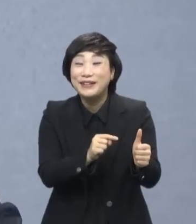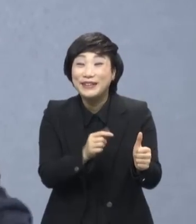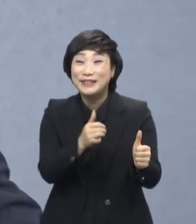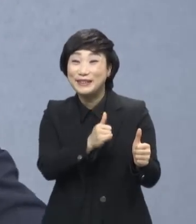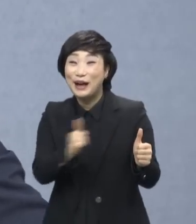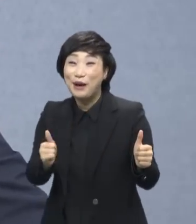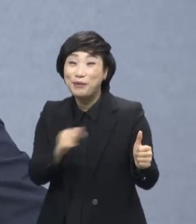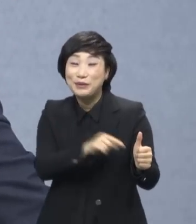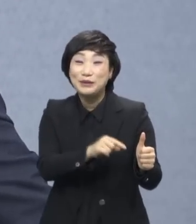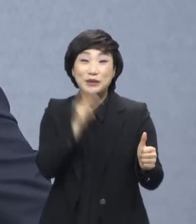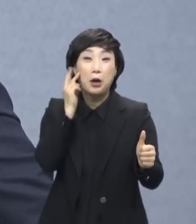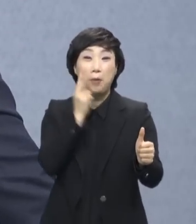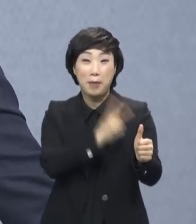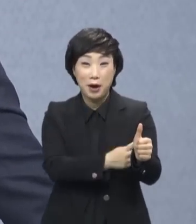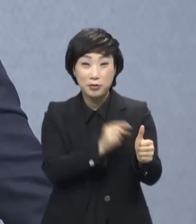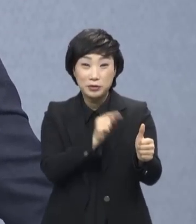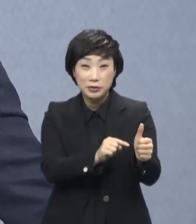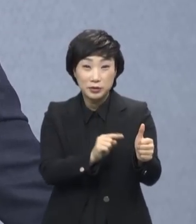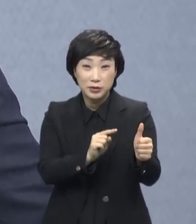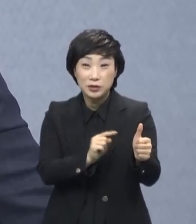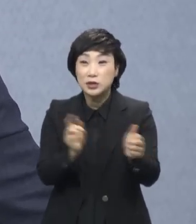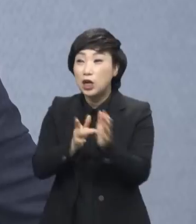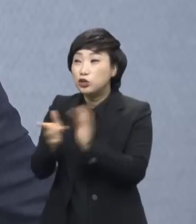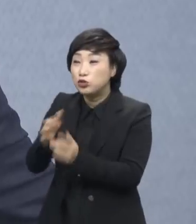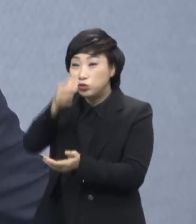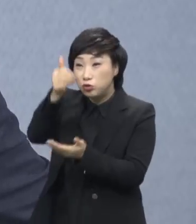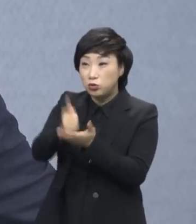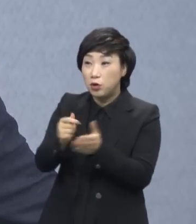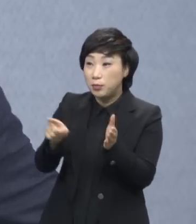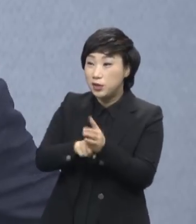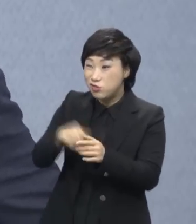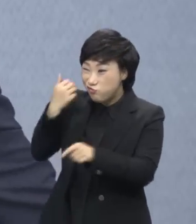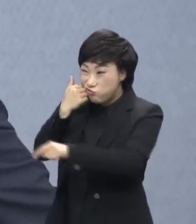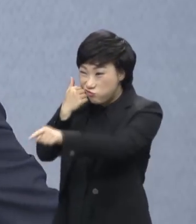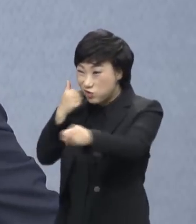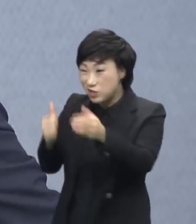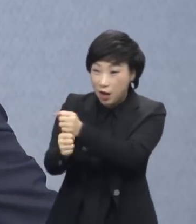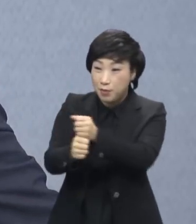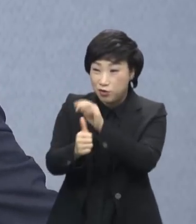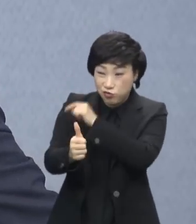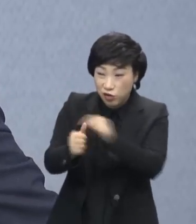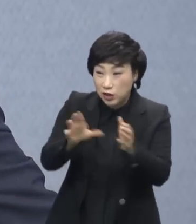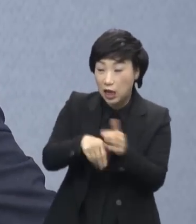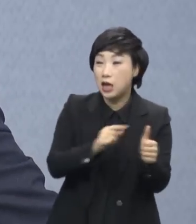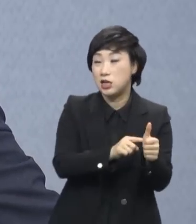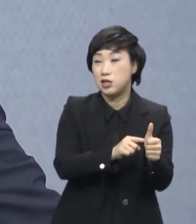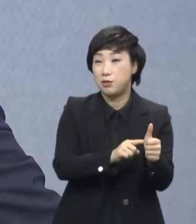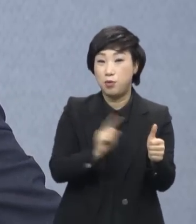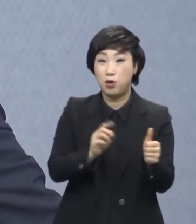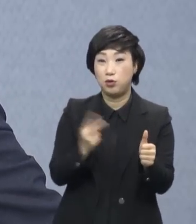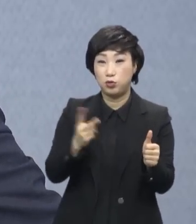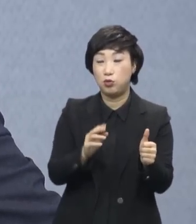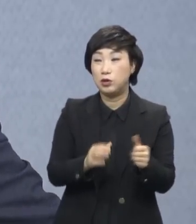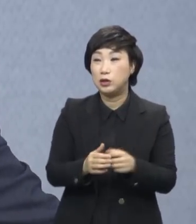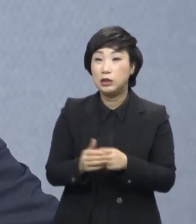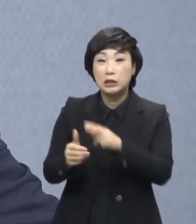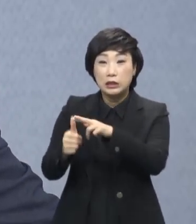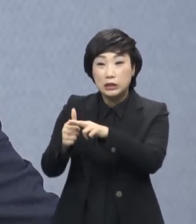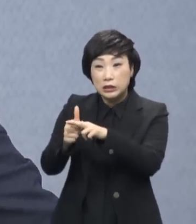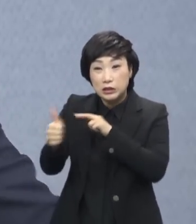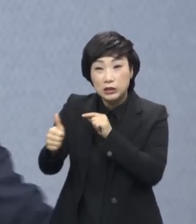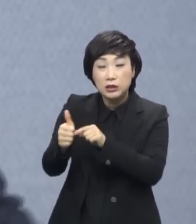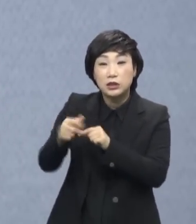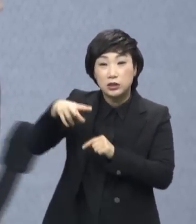사람이 아 예수 그리스도 믿는 사람을 죽이는데 수대마를 돌로 쳐 죽이는데 진도주의에